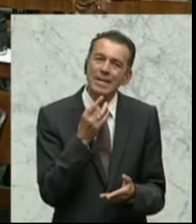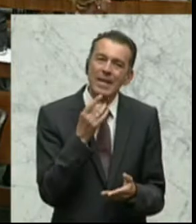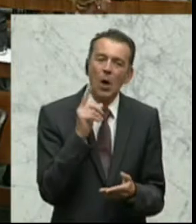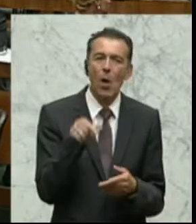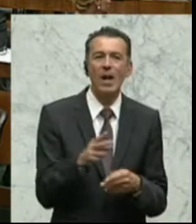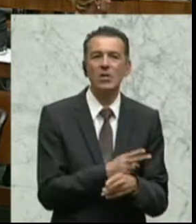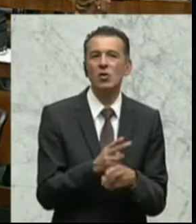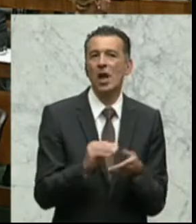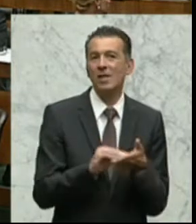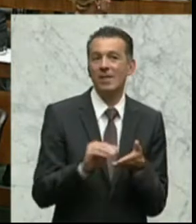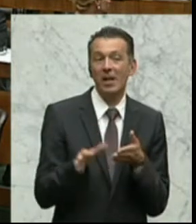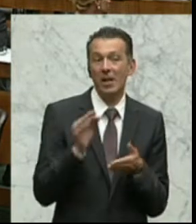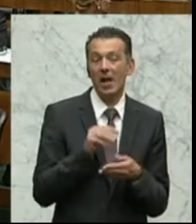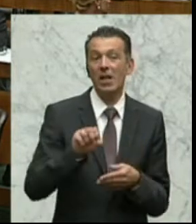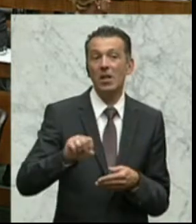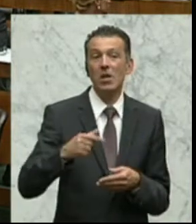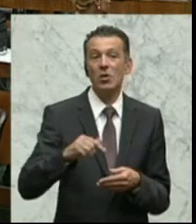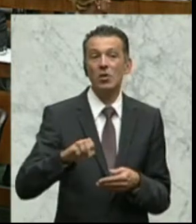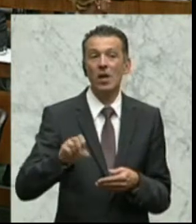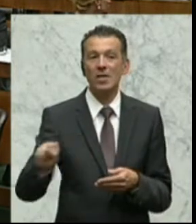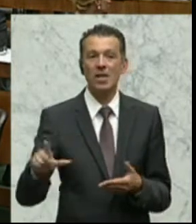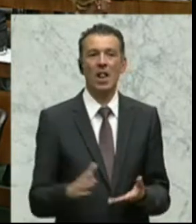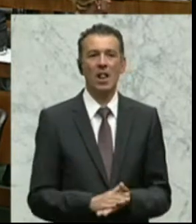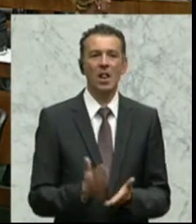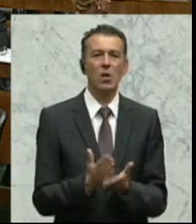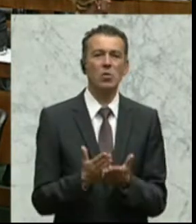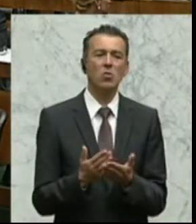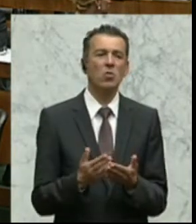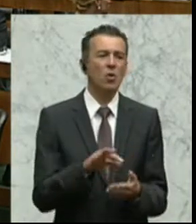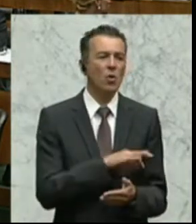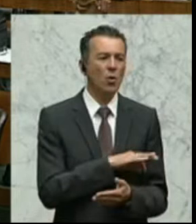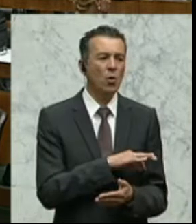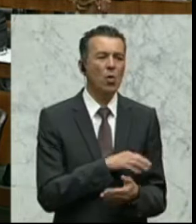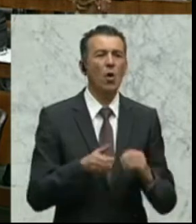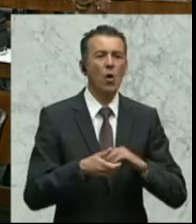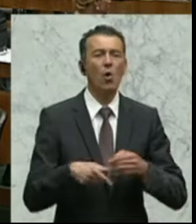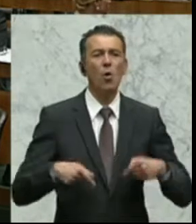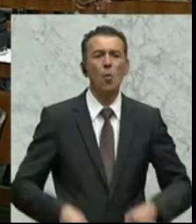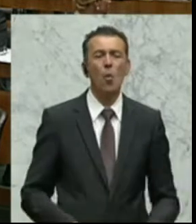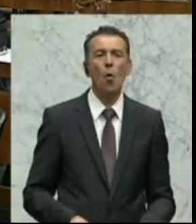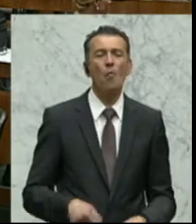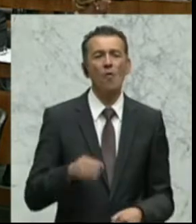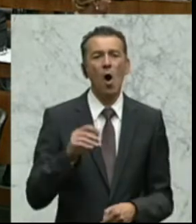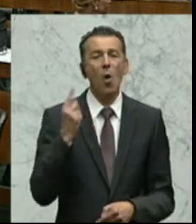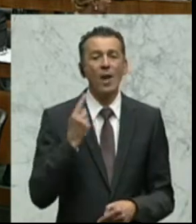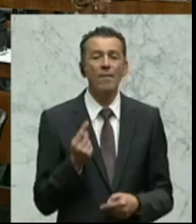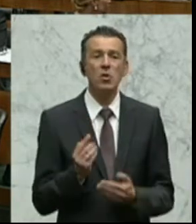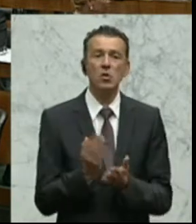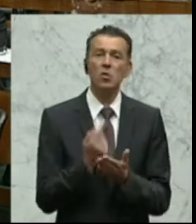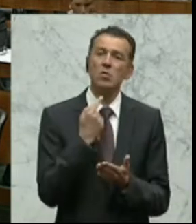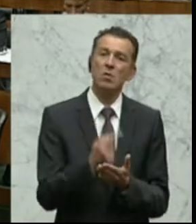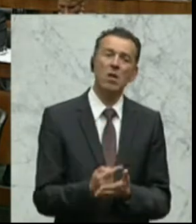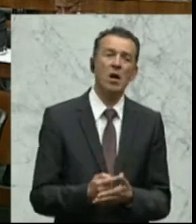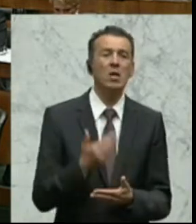Stessel. Es wurde schon von der Kollegin, von der Klubobfrau Klawischnik gesagt, man solle Empfehlungen